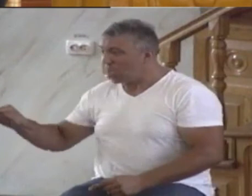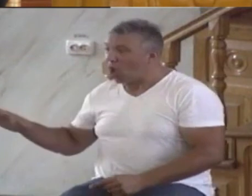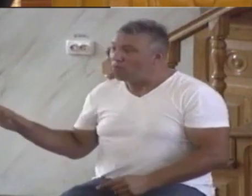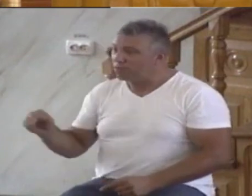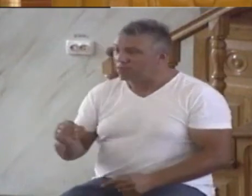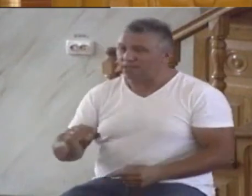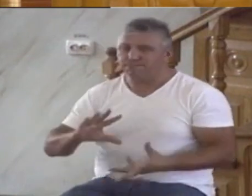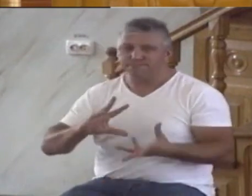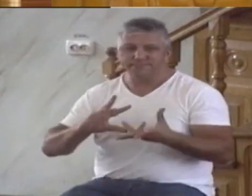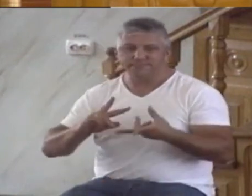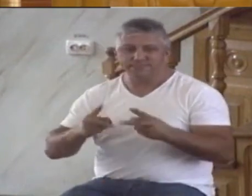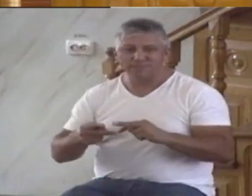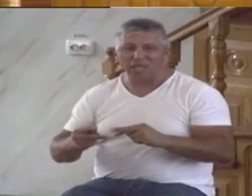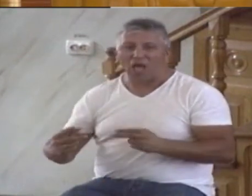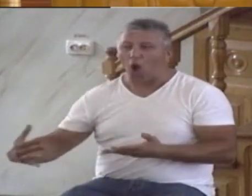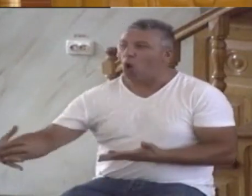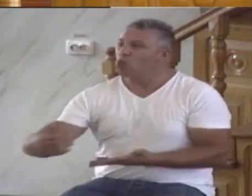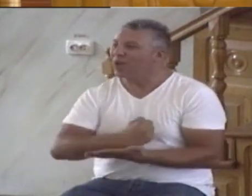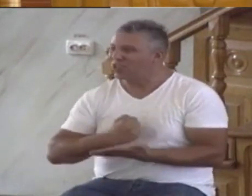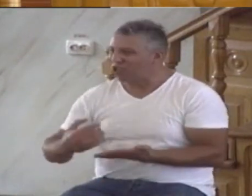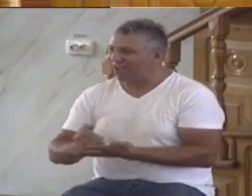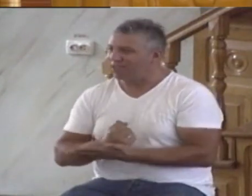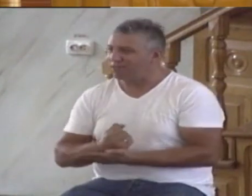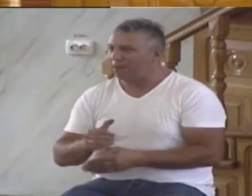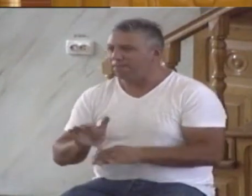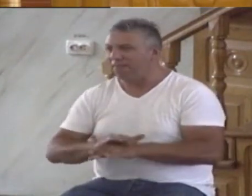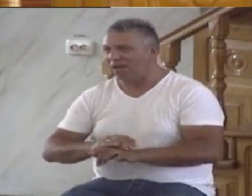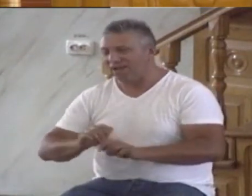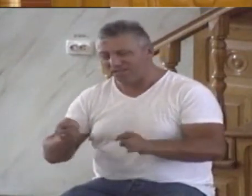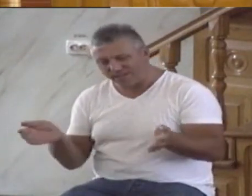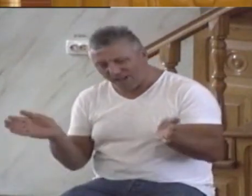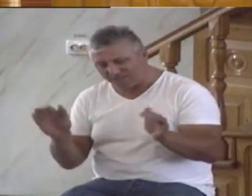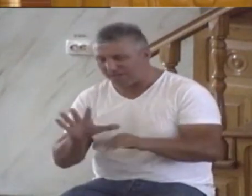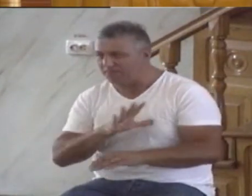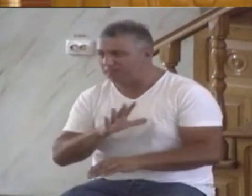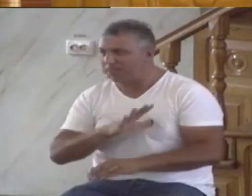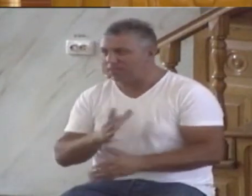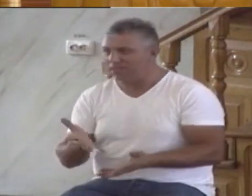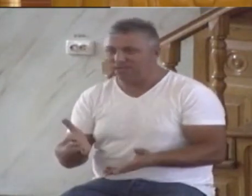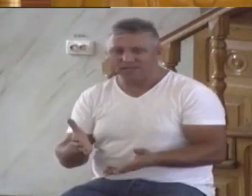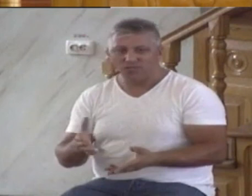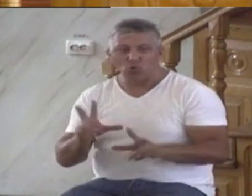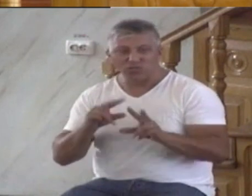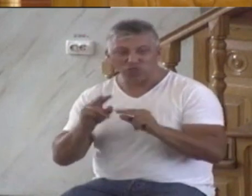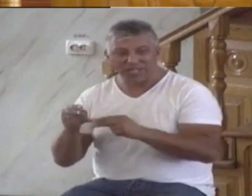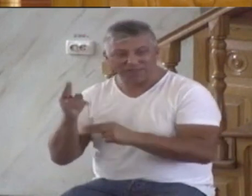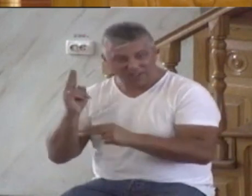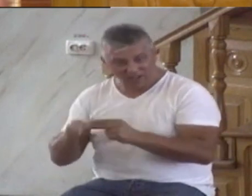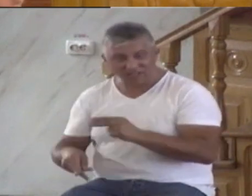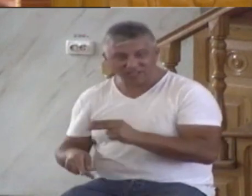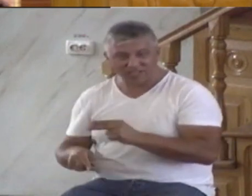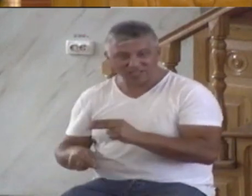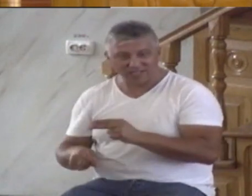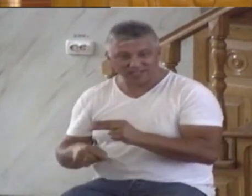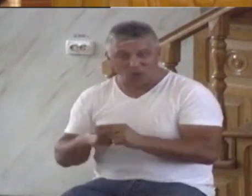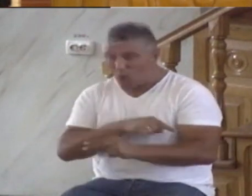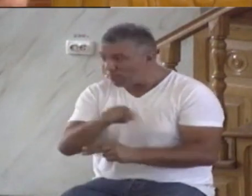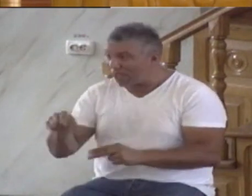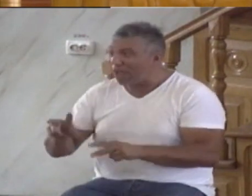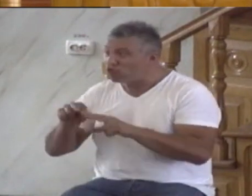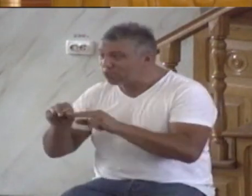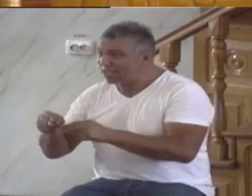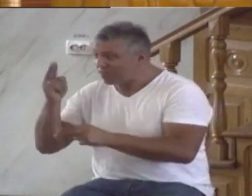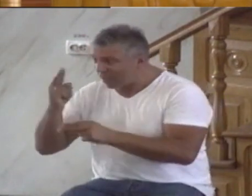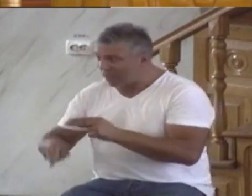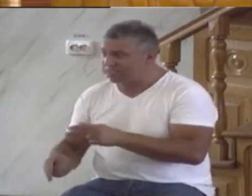Как говорить модно сегодня, хэппи-энд, счастливое окончание было у всех этих историй. Они